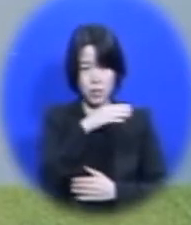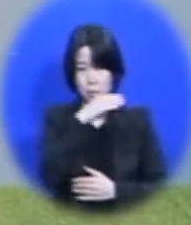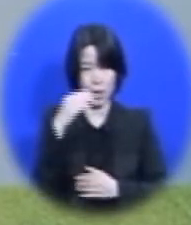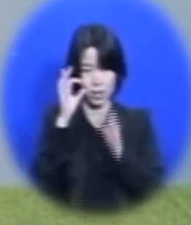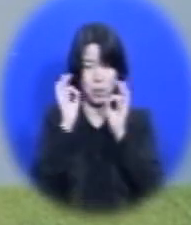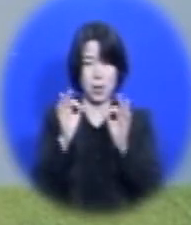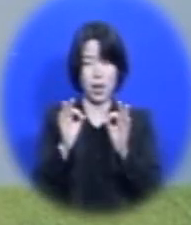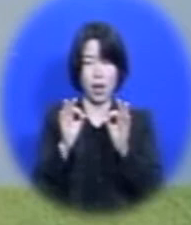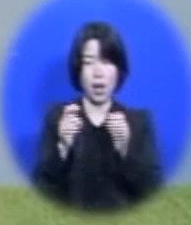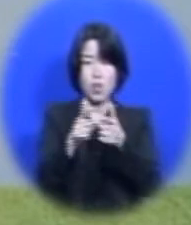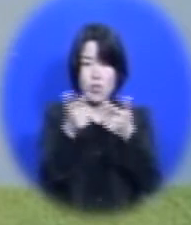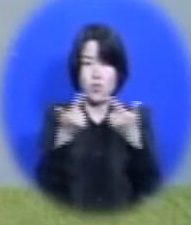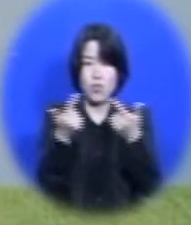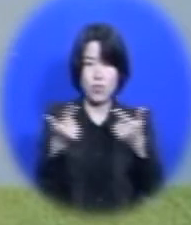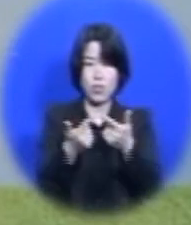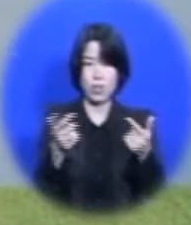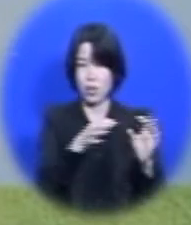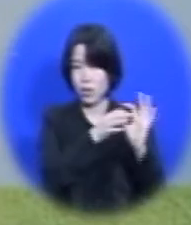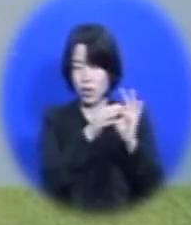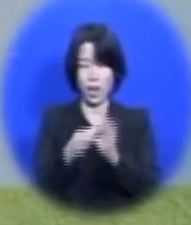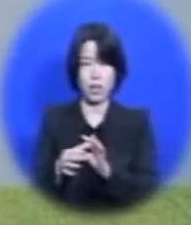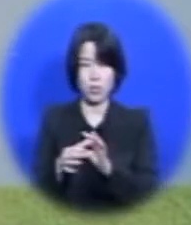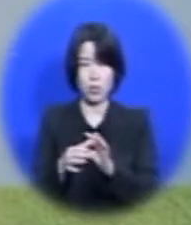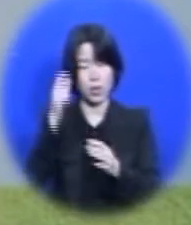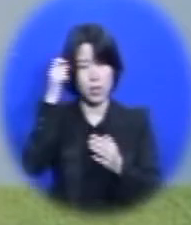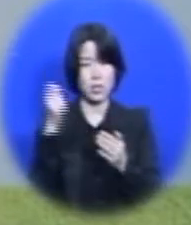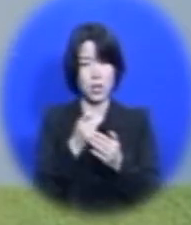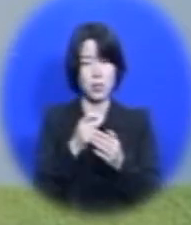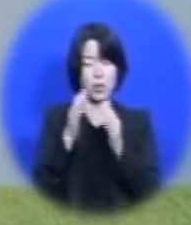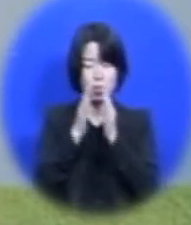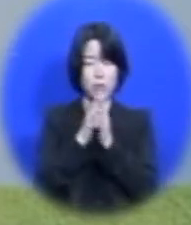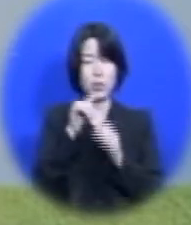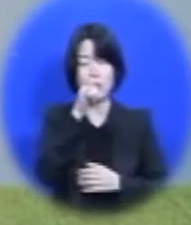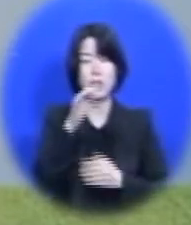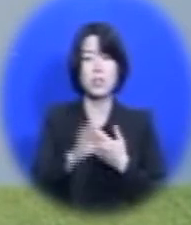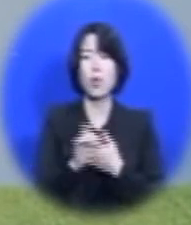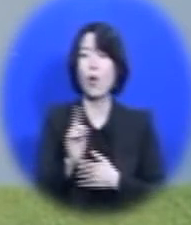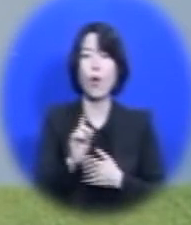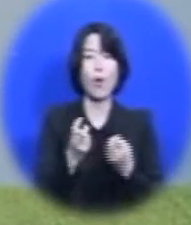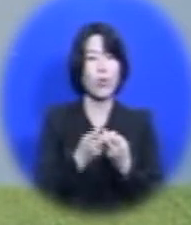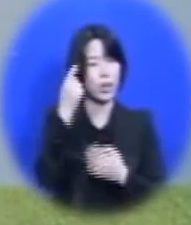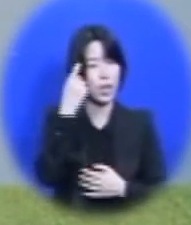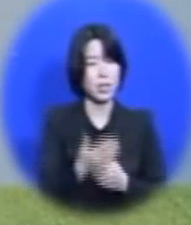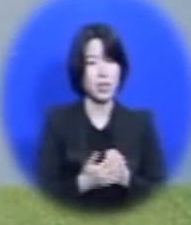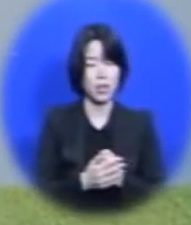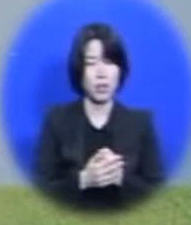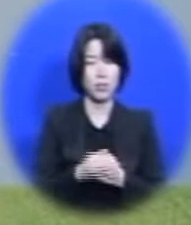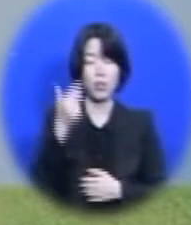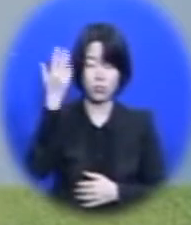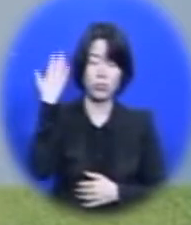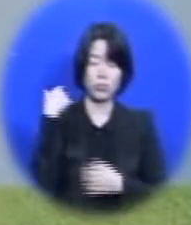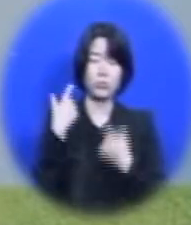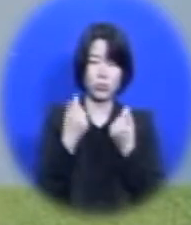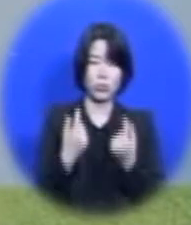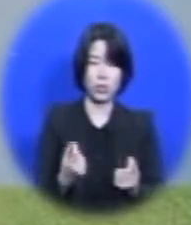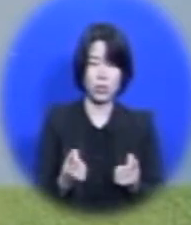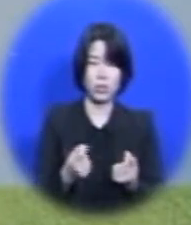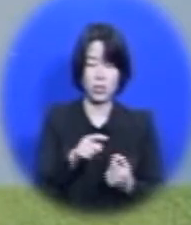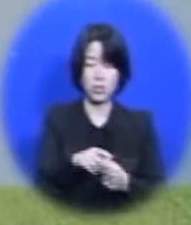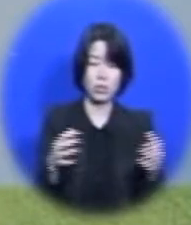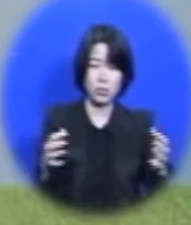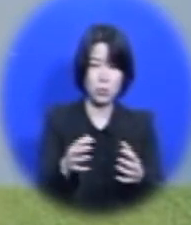만약에 6층에서 계속 새벽 기도를 드렸으면 어땠겠니? 뭐 그냥 전에처럼 6층에서 그 모이는